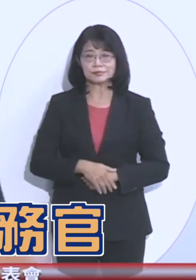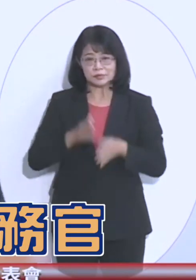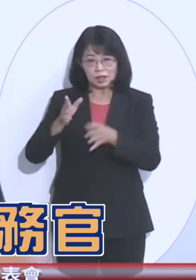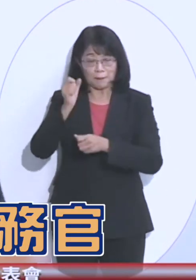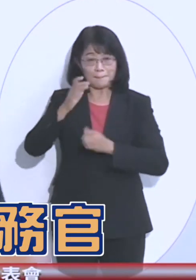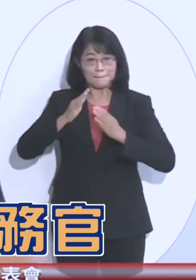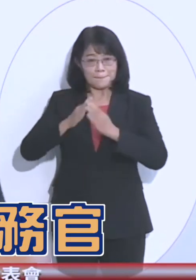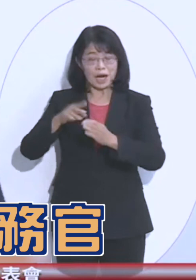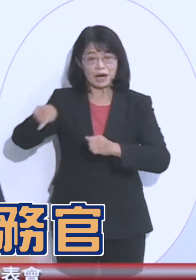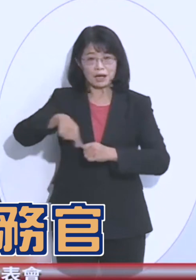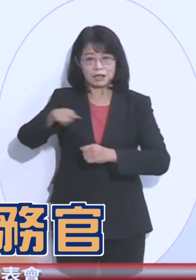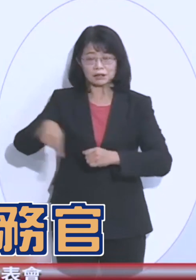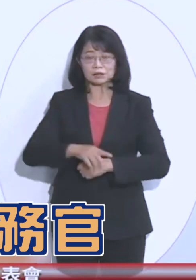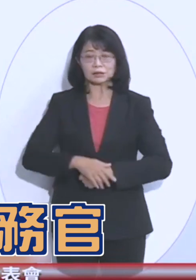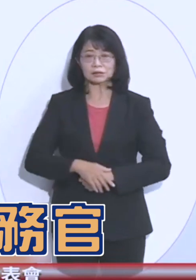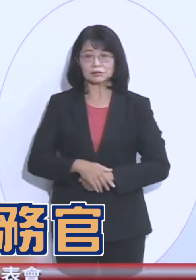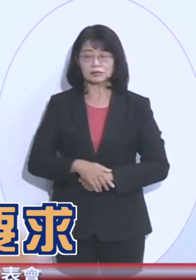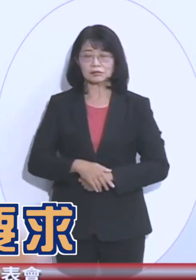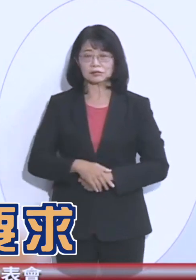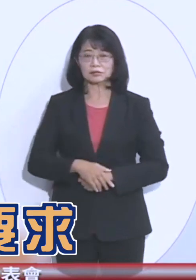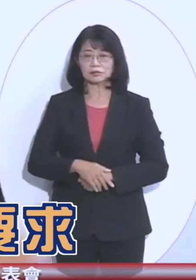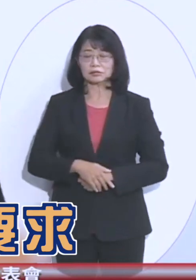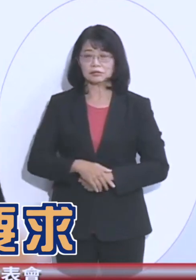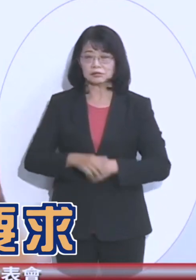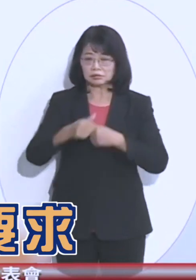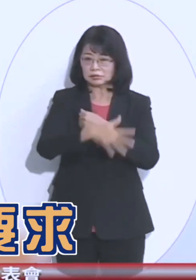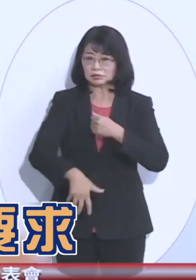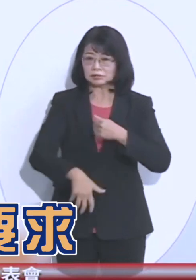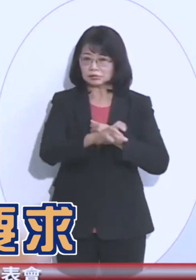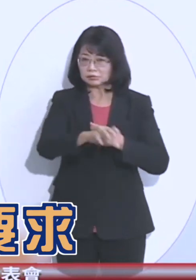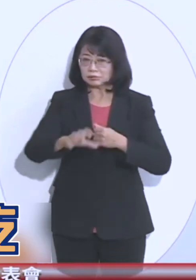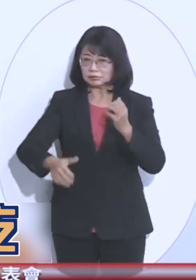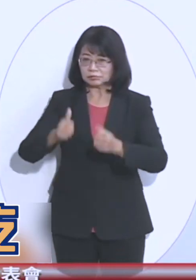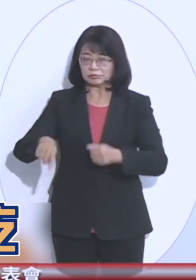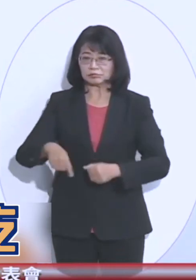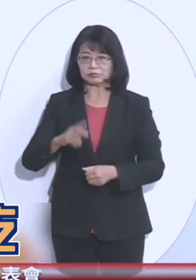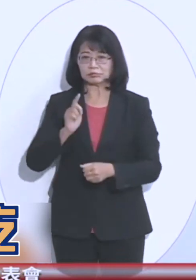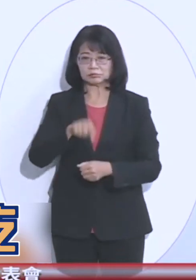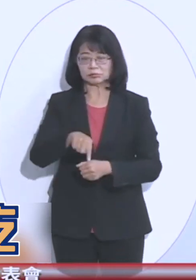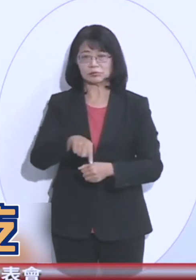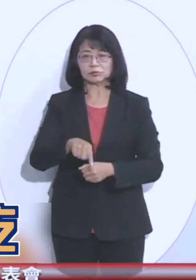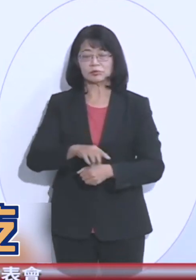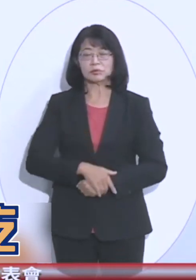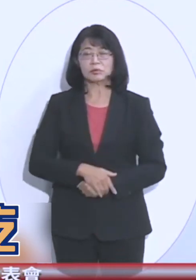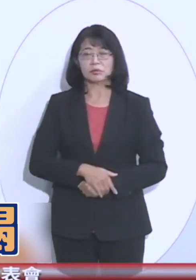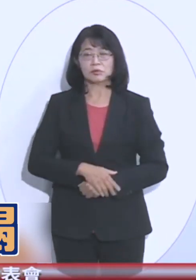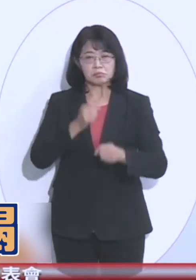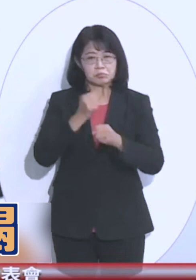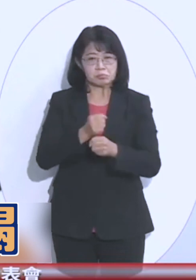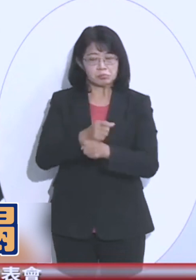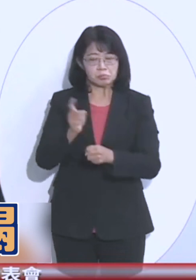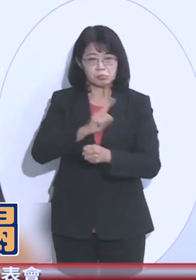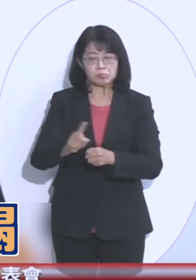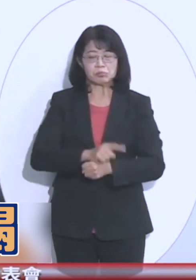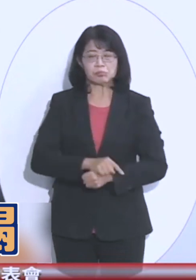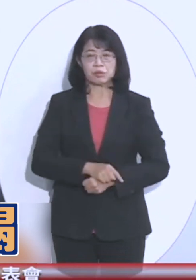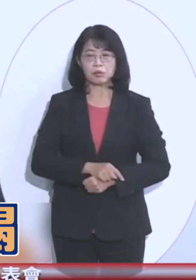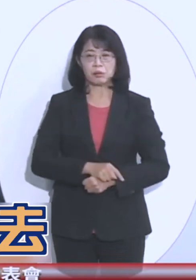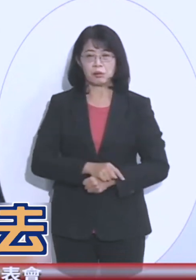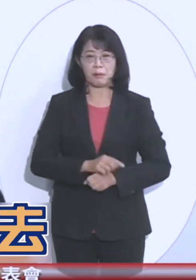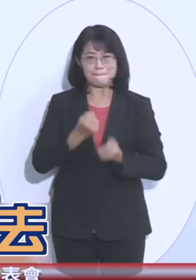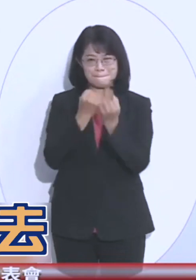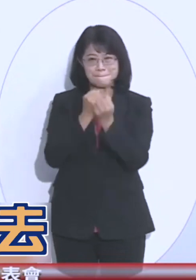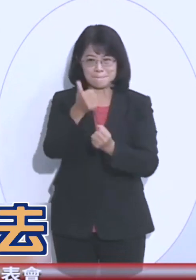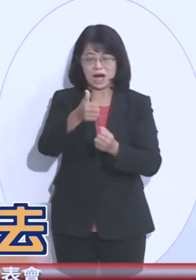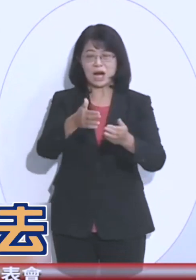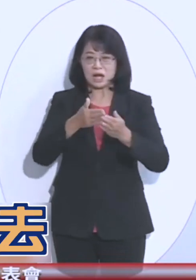台南市这的政务官、这的局处长要求，什么饭袂使食，什么酒袂使啉，